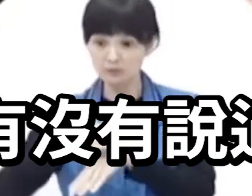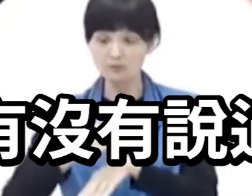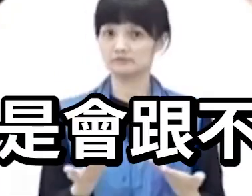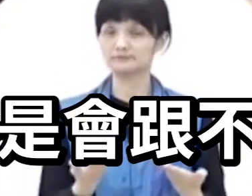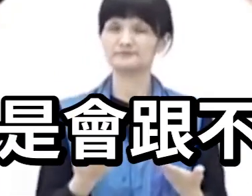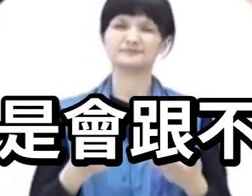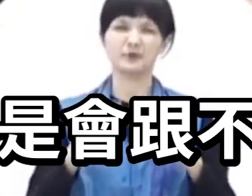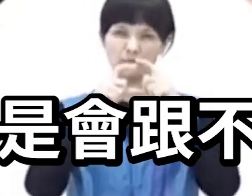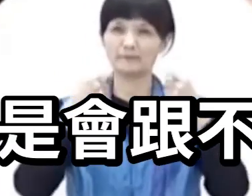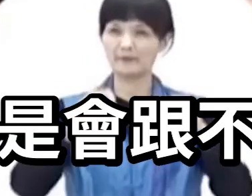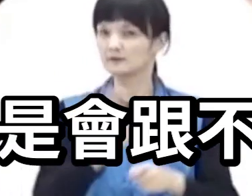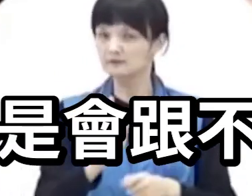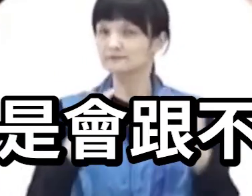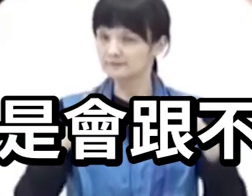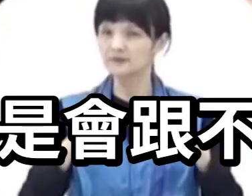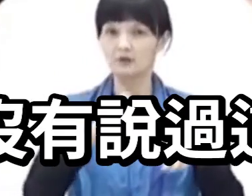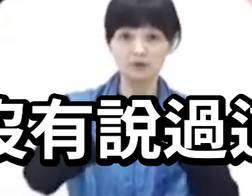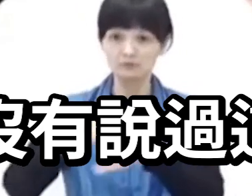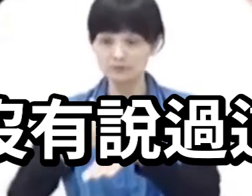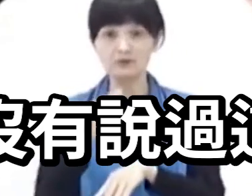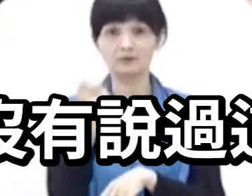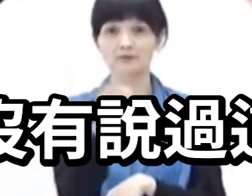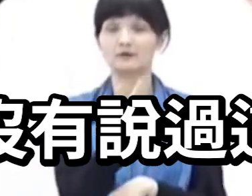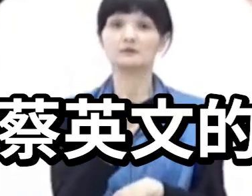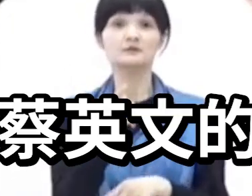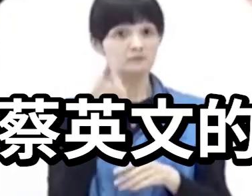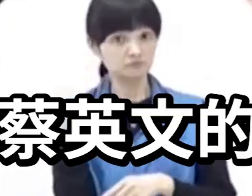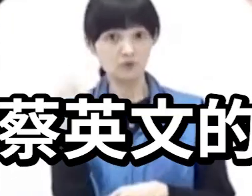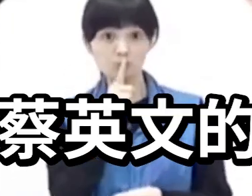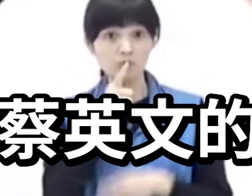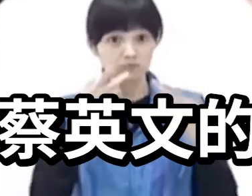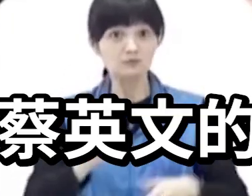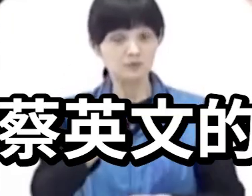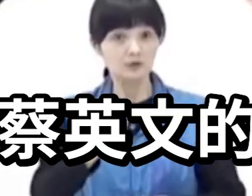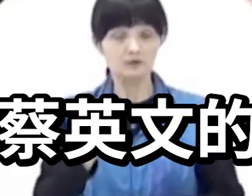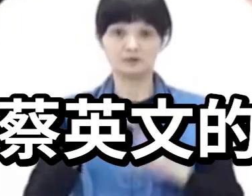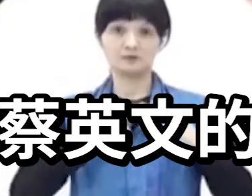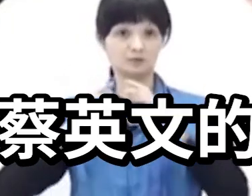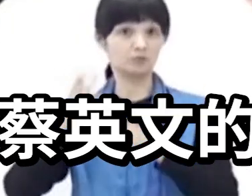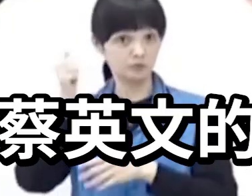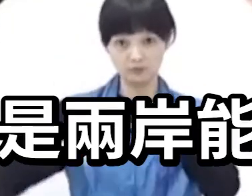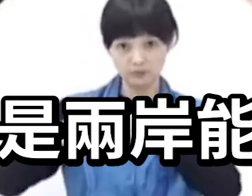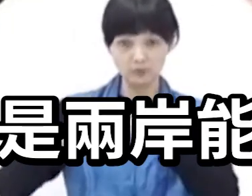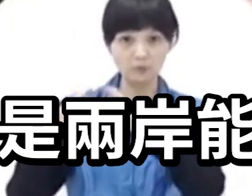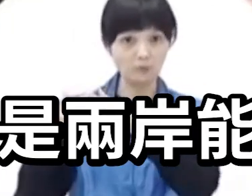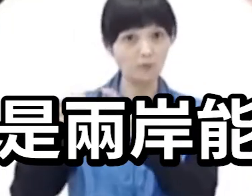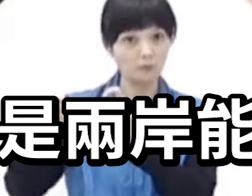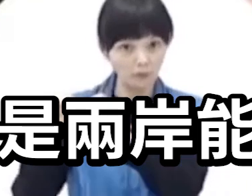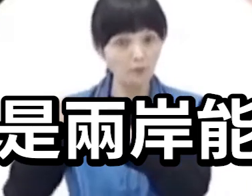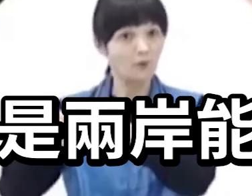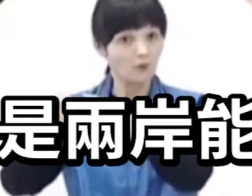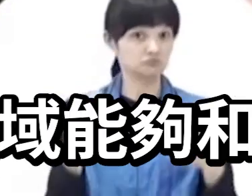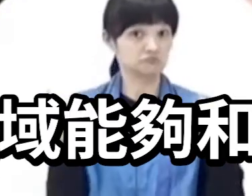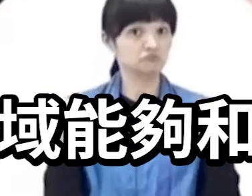有说过这句话？ 有些事情不是会跟不会两个问题。 你有没有说过这句话 啊？ 您是否会延续蔡英文的亲美外交路线？ 我希望的是